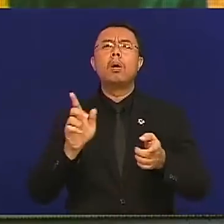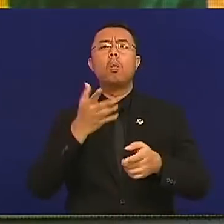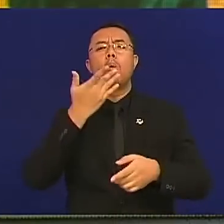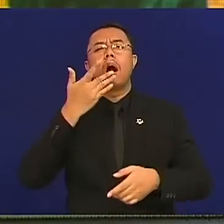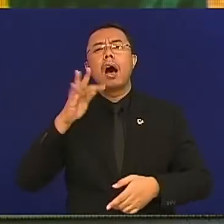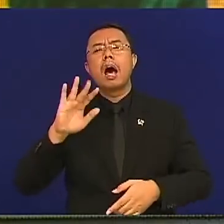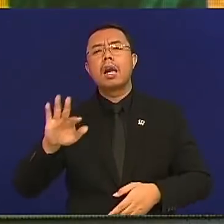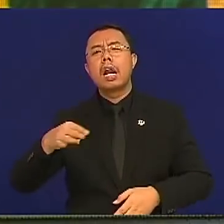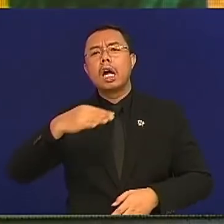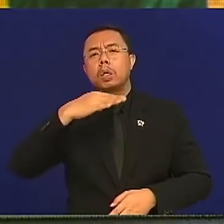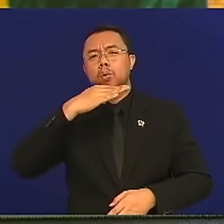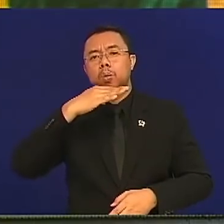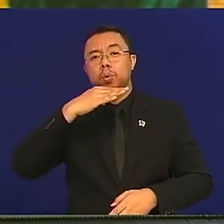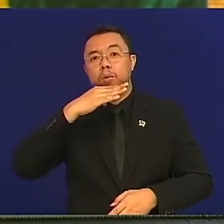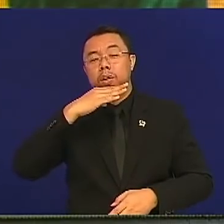menguning.